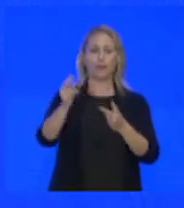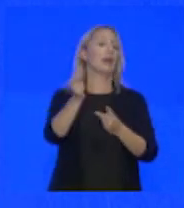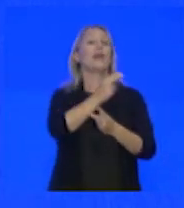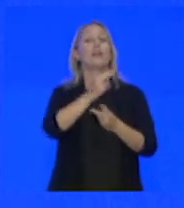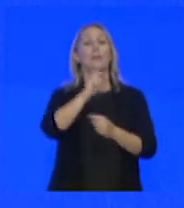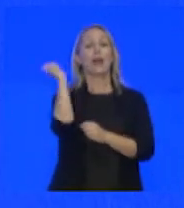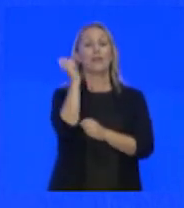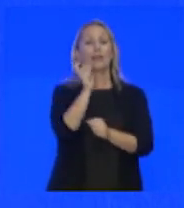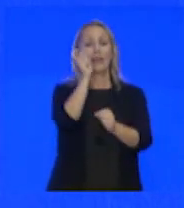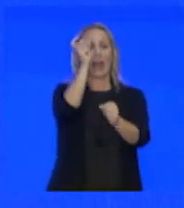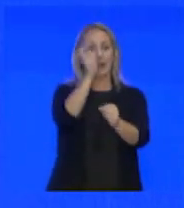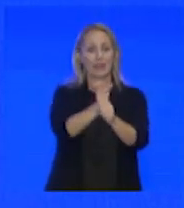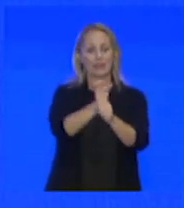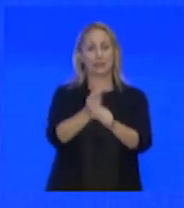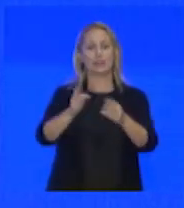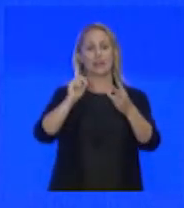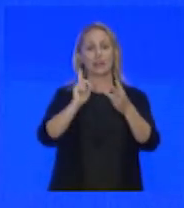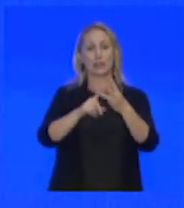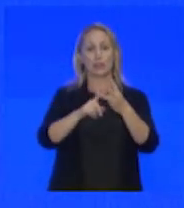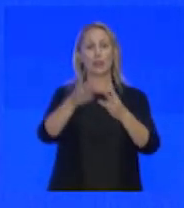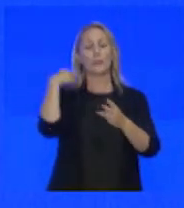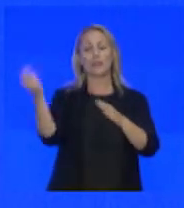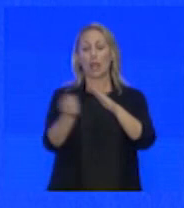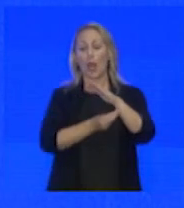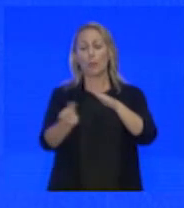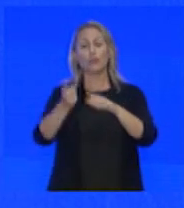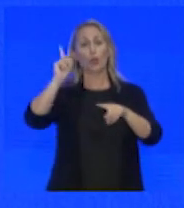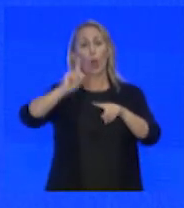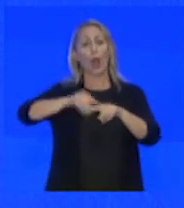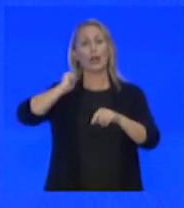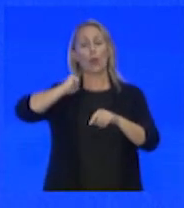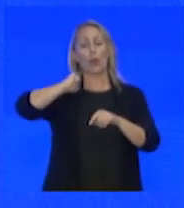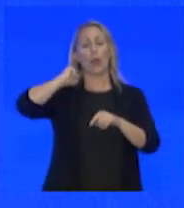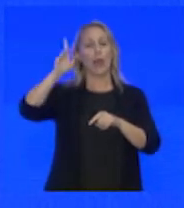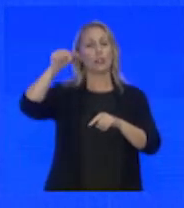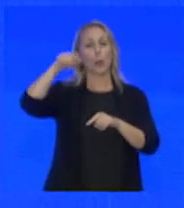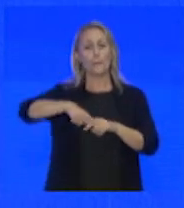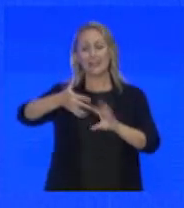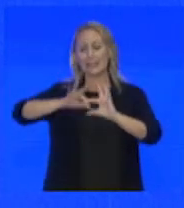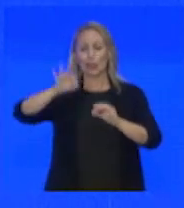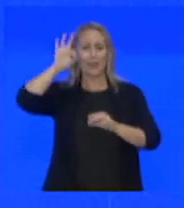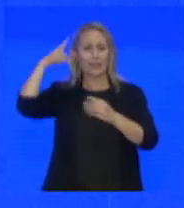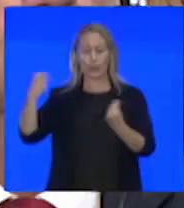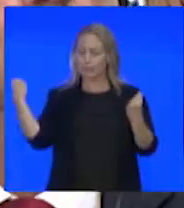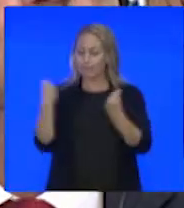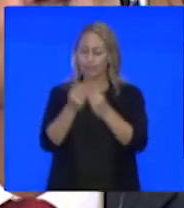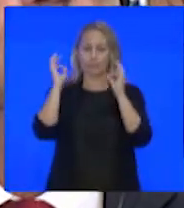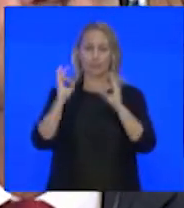Αντίσταση, ένα έργο που έμεινε στα χαρτιά. Και το τρίτο, για τον προσφυγικό ελληνισμό που ταυτίζεται με την ιστορία της Θεσσαλονίκης.